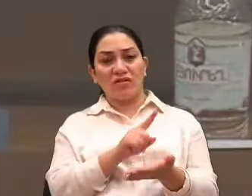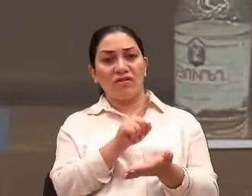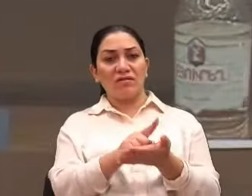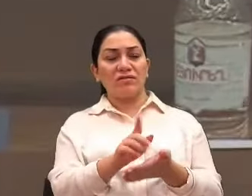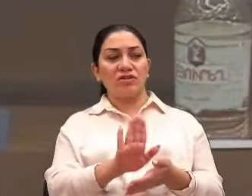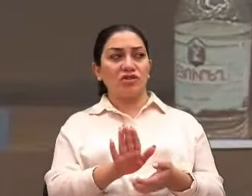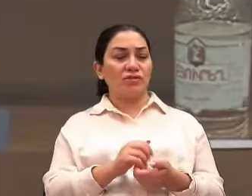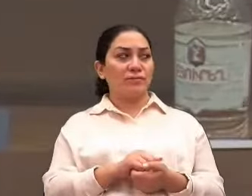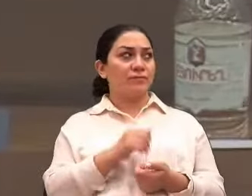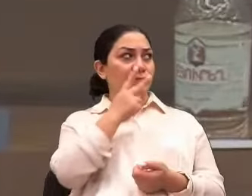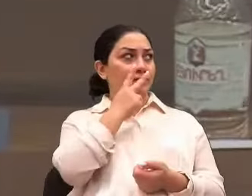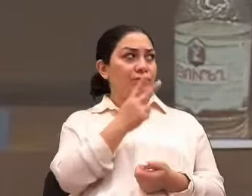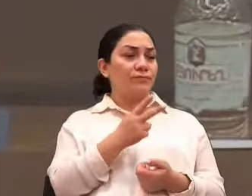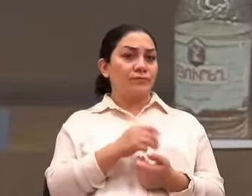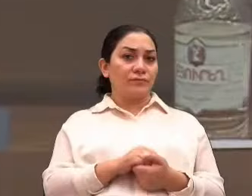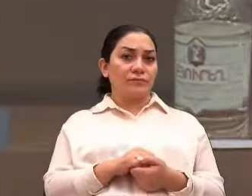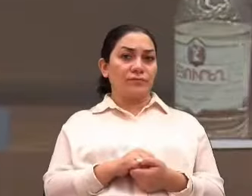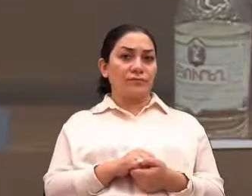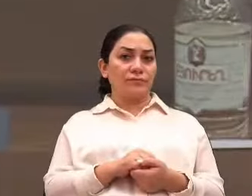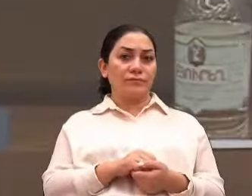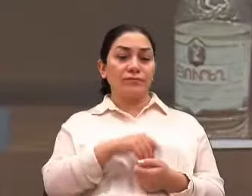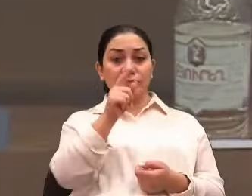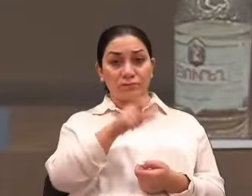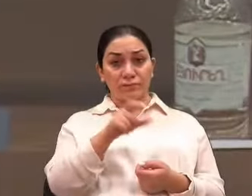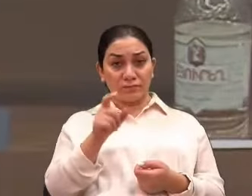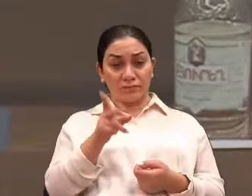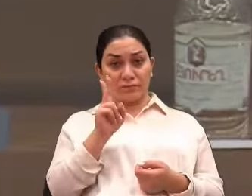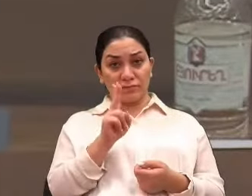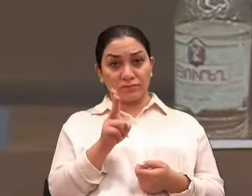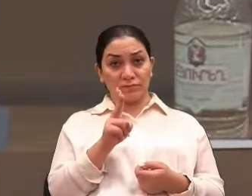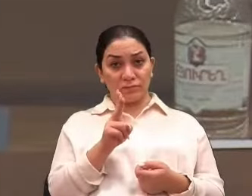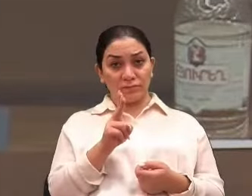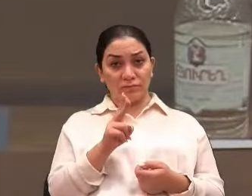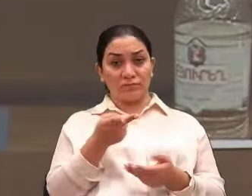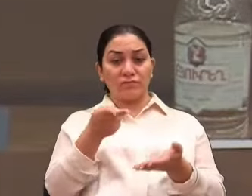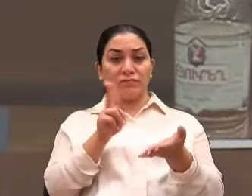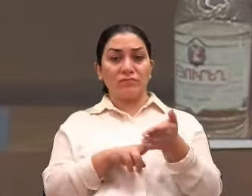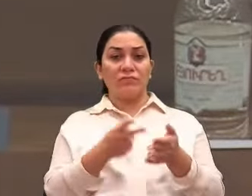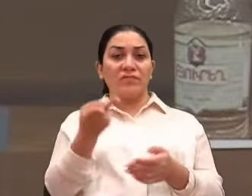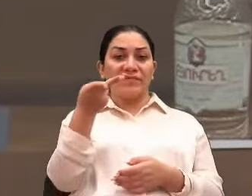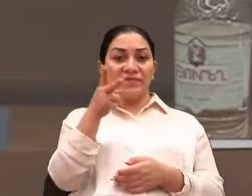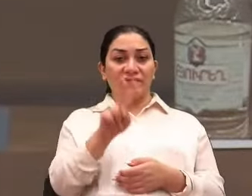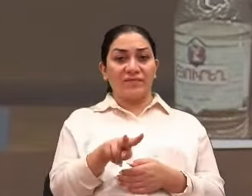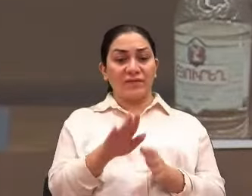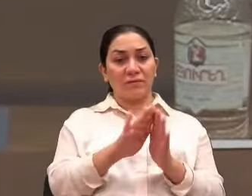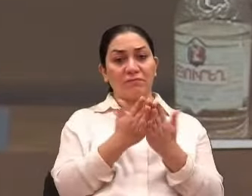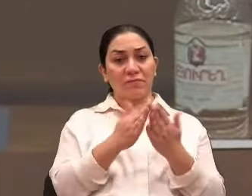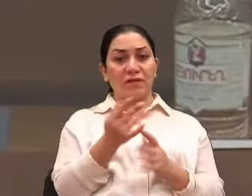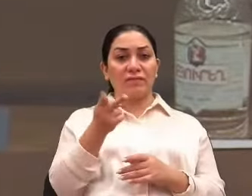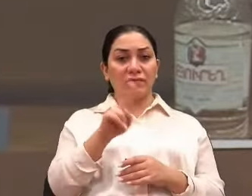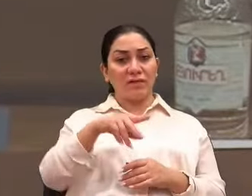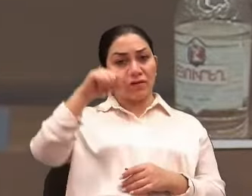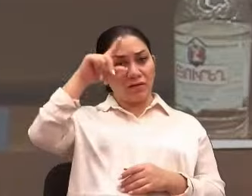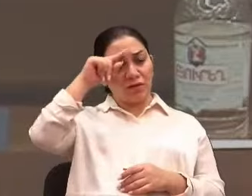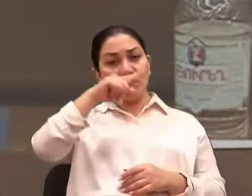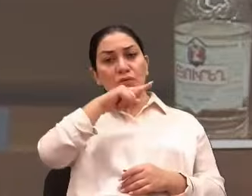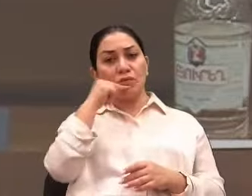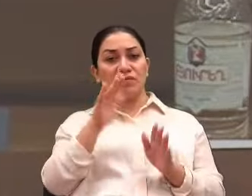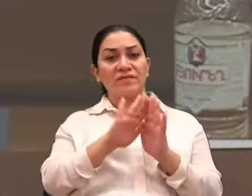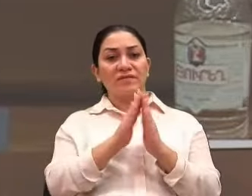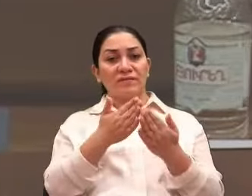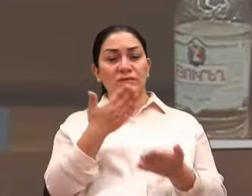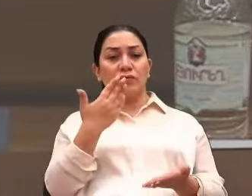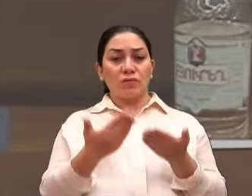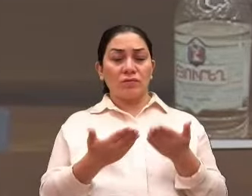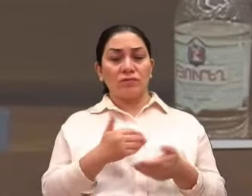հարց։ Տեսեք, այն քաղաքացիները, ովքեր ունեն երկխաղաքացիություն Հայաստանի, օրինակ, եւ Ռուսաստանի